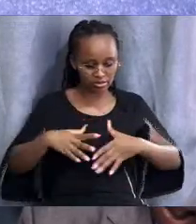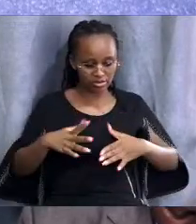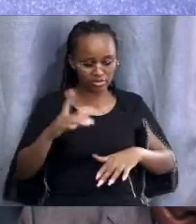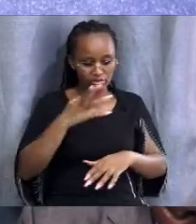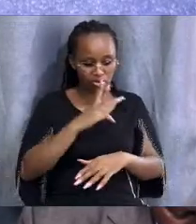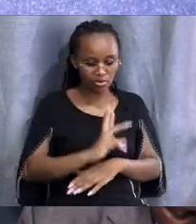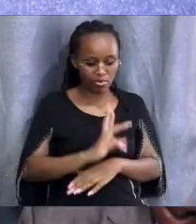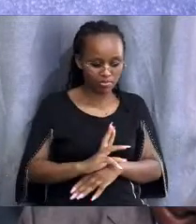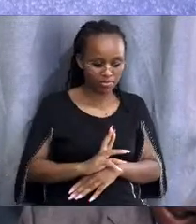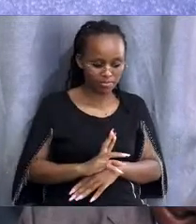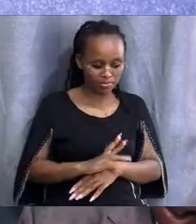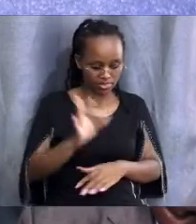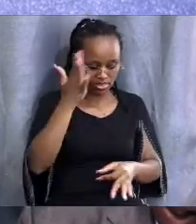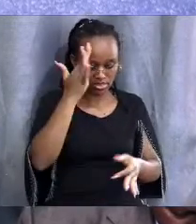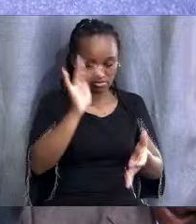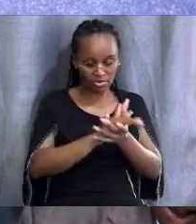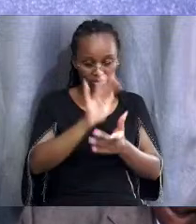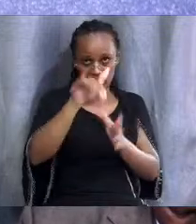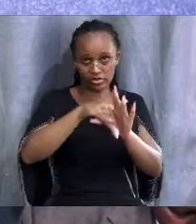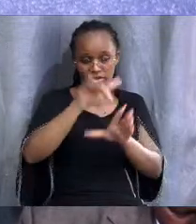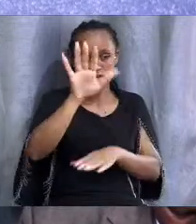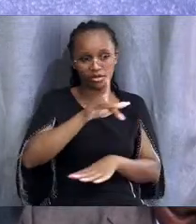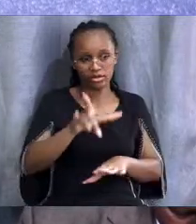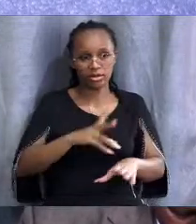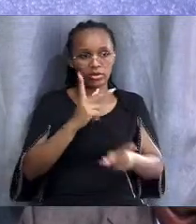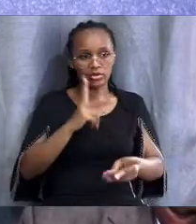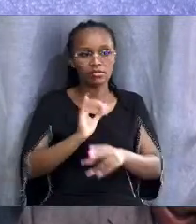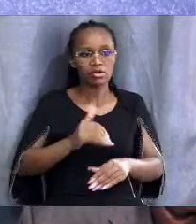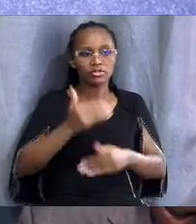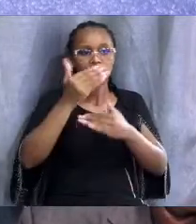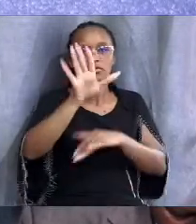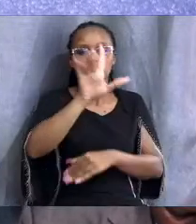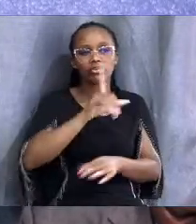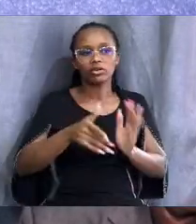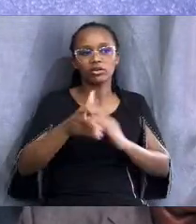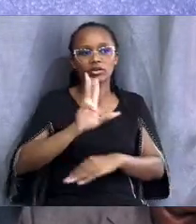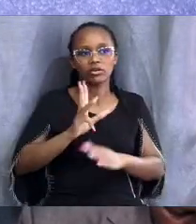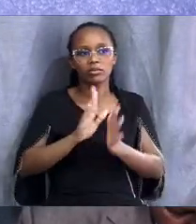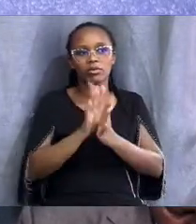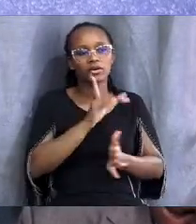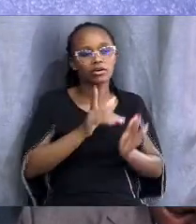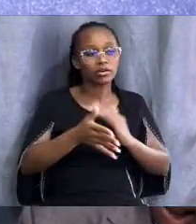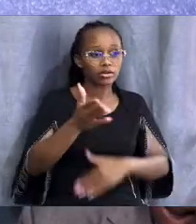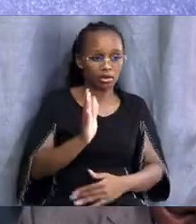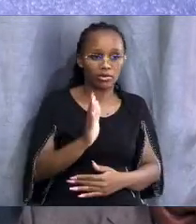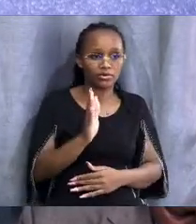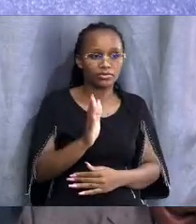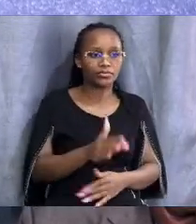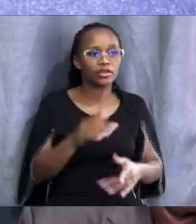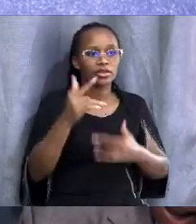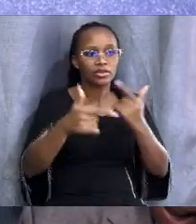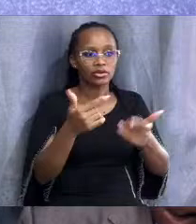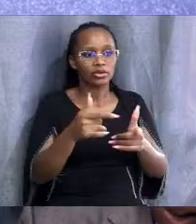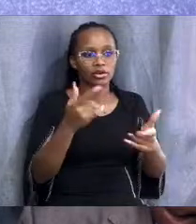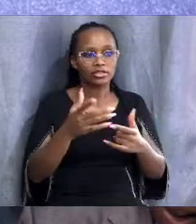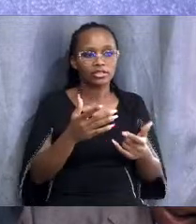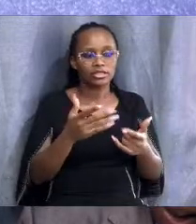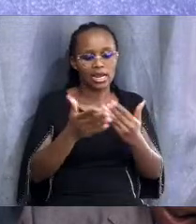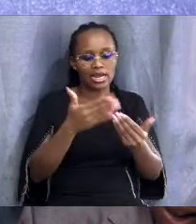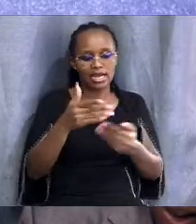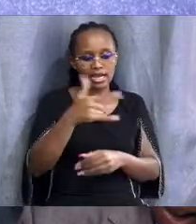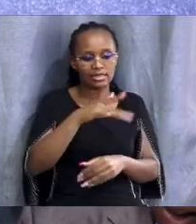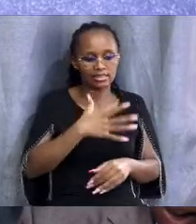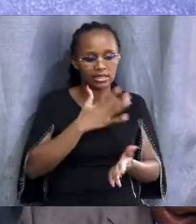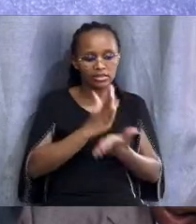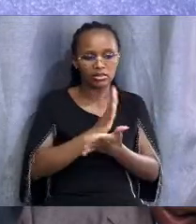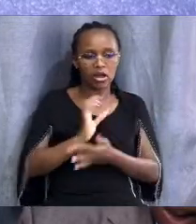ambao wanakuamini. Twajitwika mikononi mwako Mungu tukiomba Bwana uendelee kutufariji na